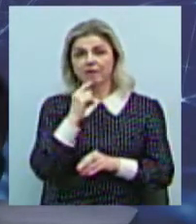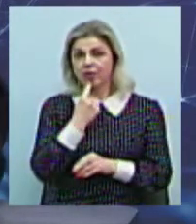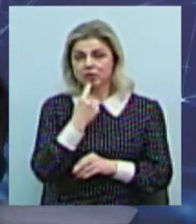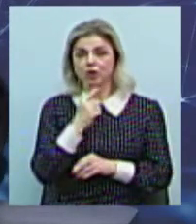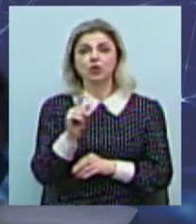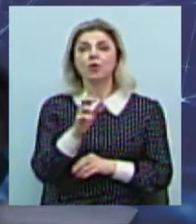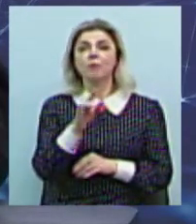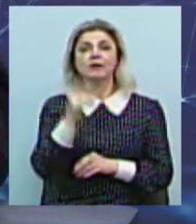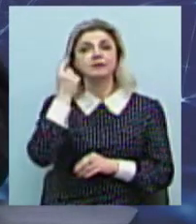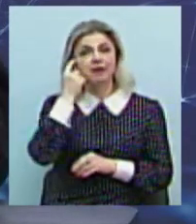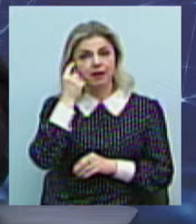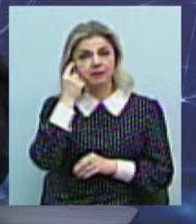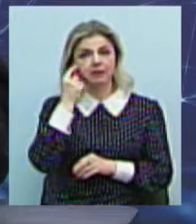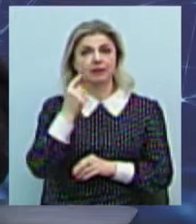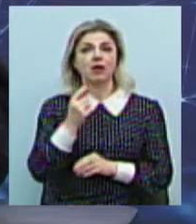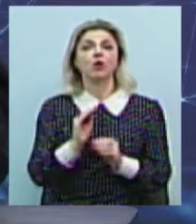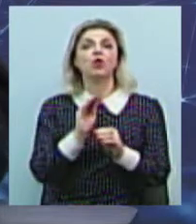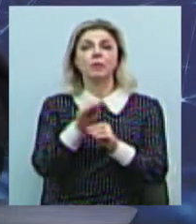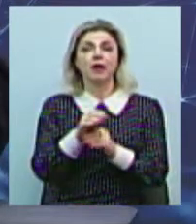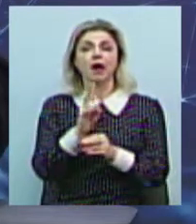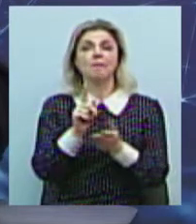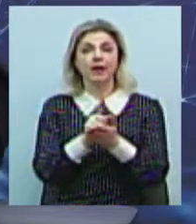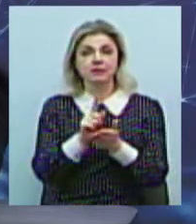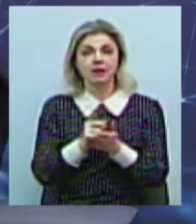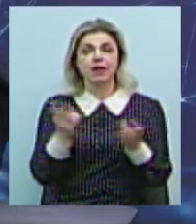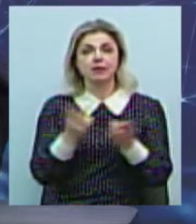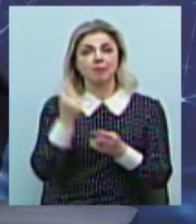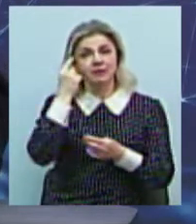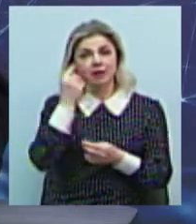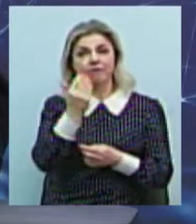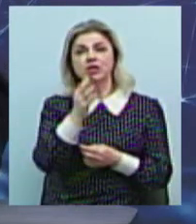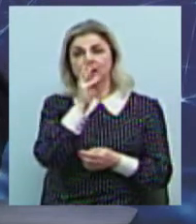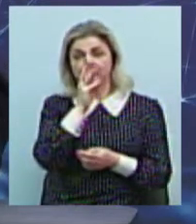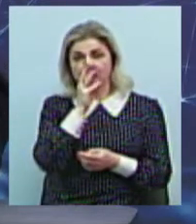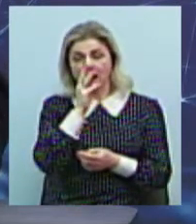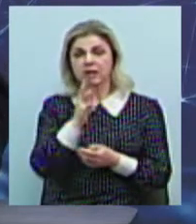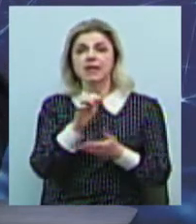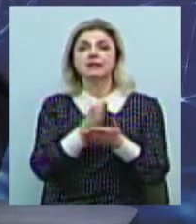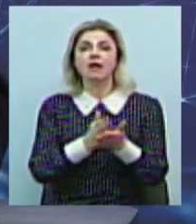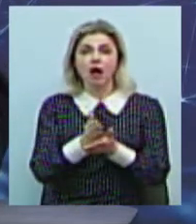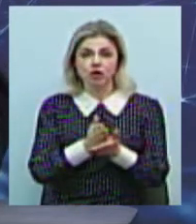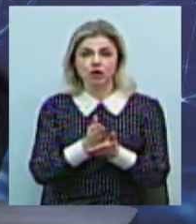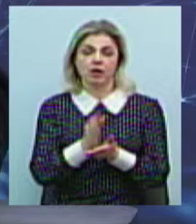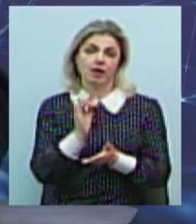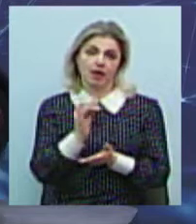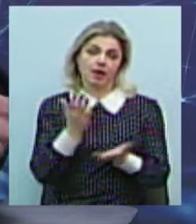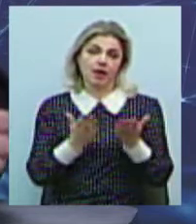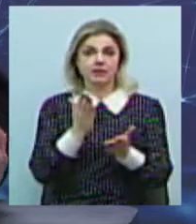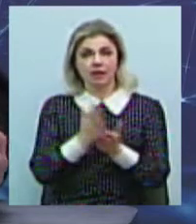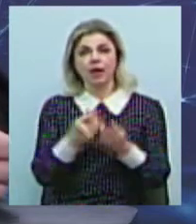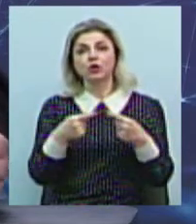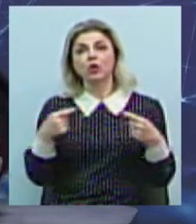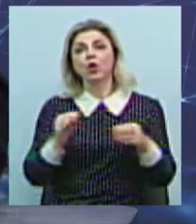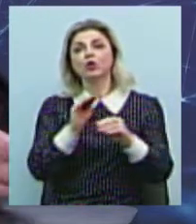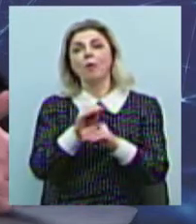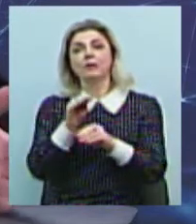для того, щоб знати, ну, доплату до пенсії, треба знати заробітну плату, страховий стаж, і якщо є якісь інші